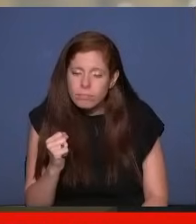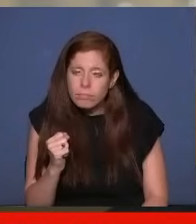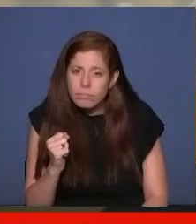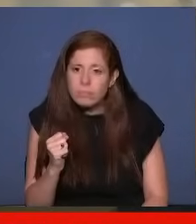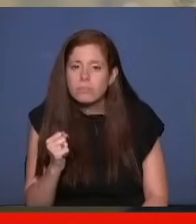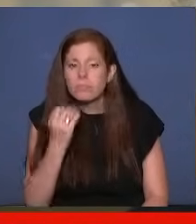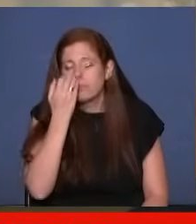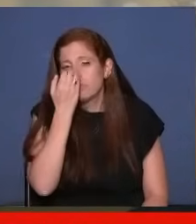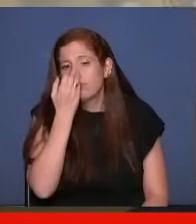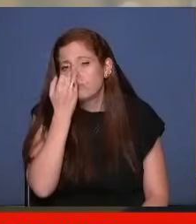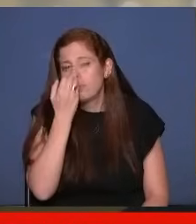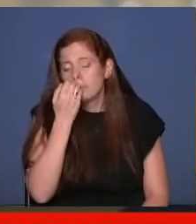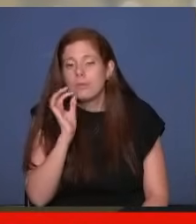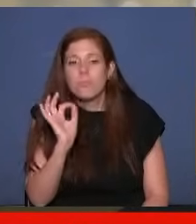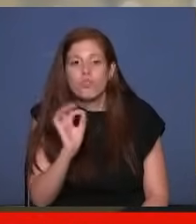בשביל אימא,